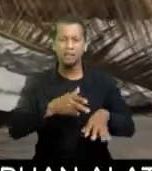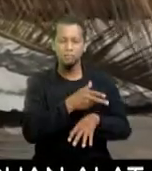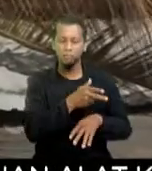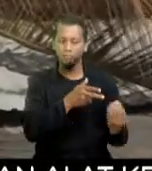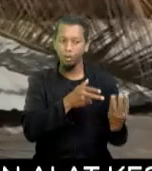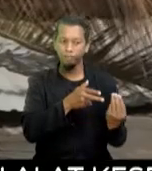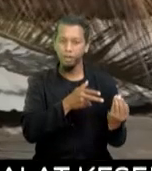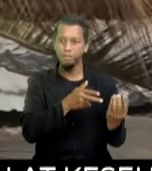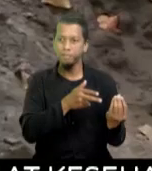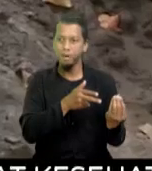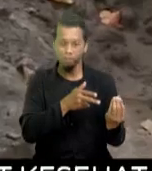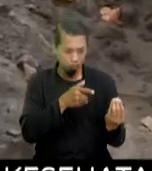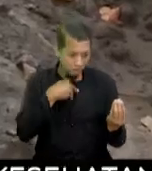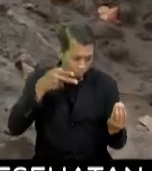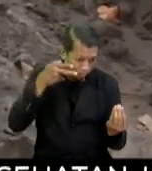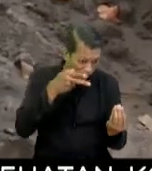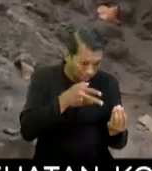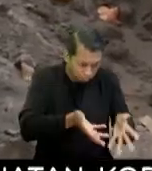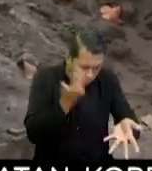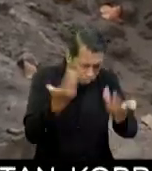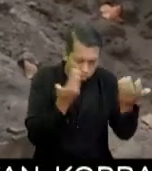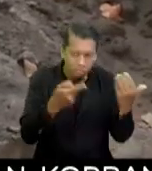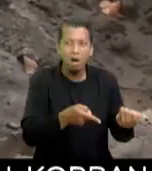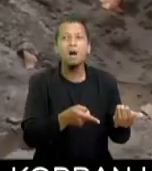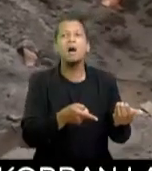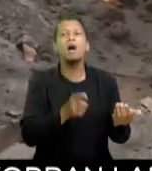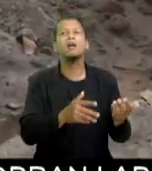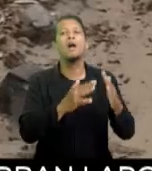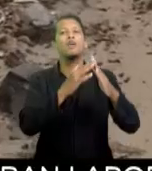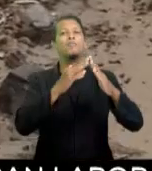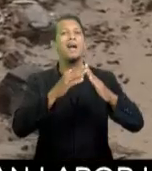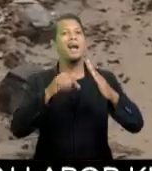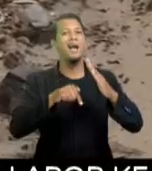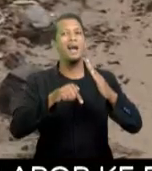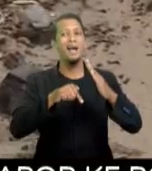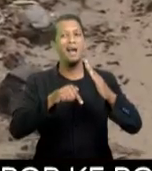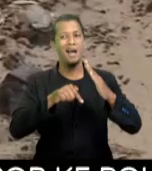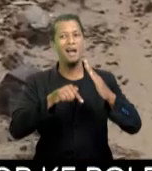Setelah ditelusuri, jenazah ditemukan di reruntuhan rumahnya di kedalaman 2 hingga 4 meter.